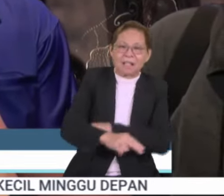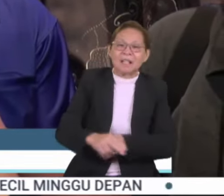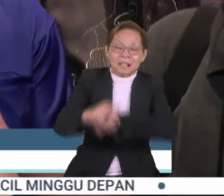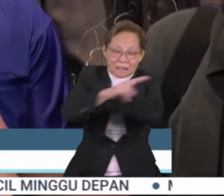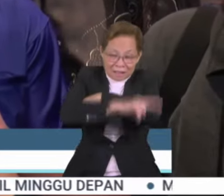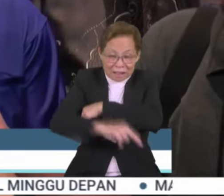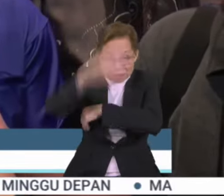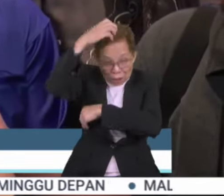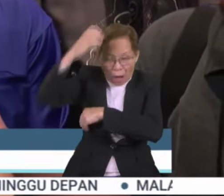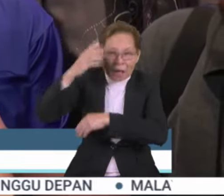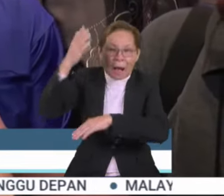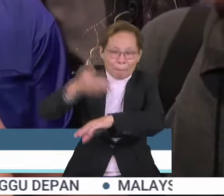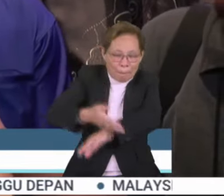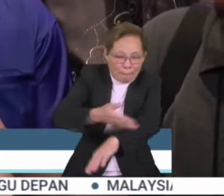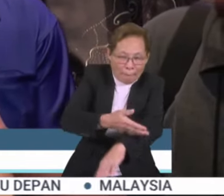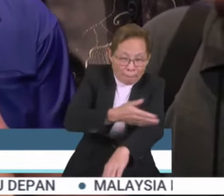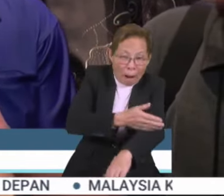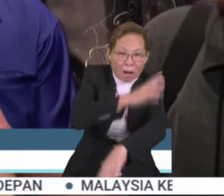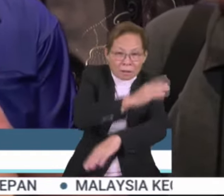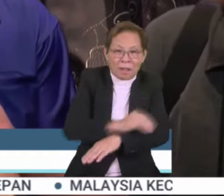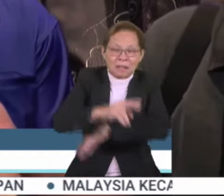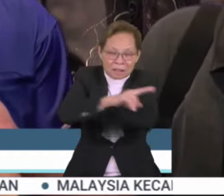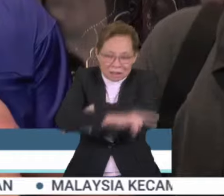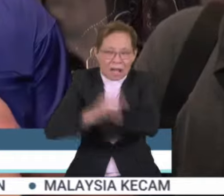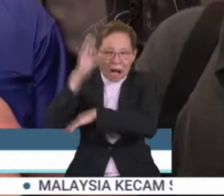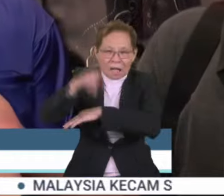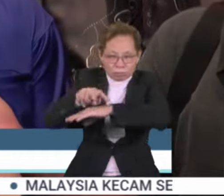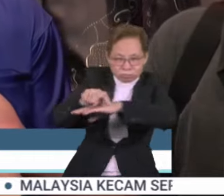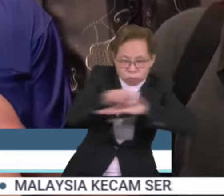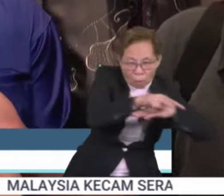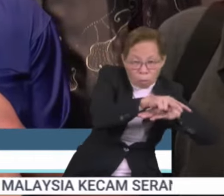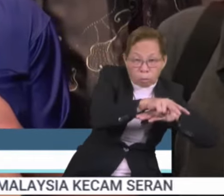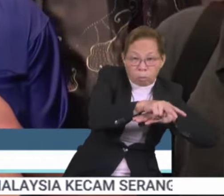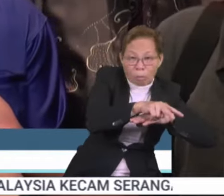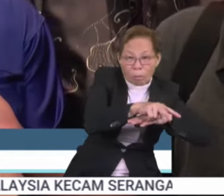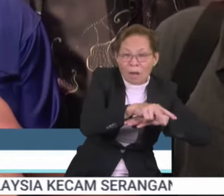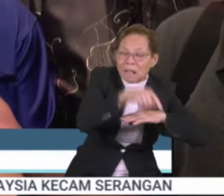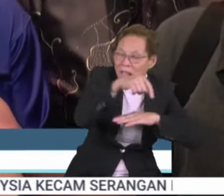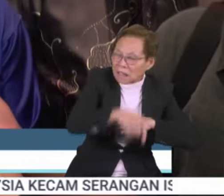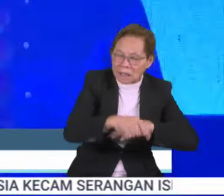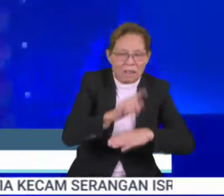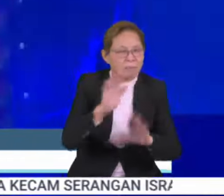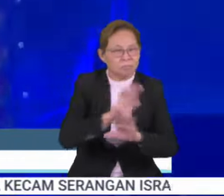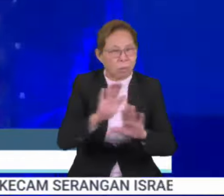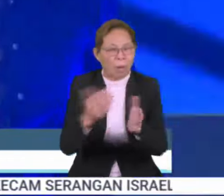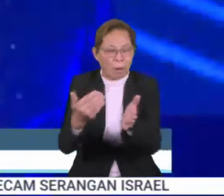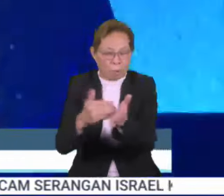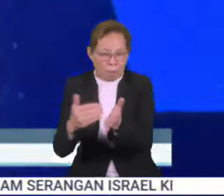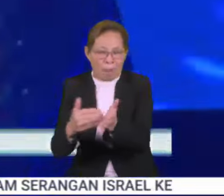penambahbaikan dan negeri juga akan melaksanakan pemantauan supaya hal itu tidak berulang.